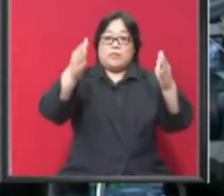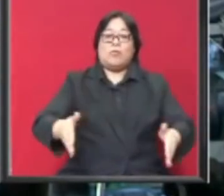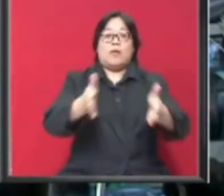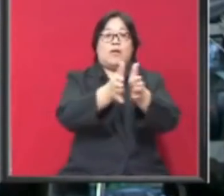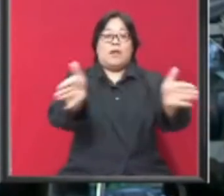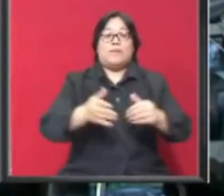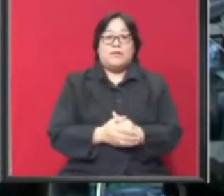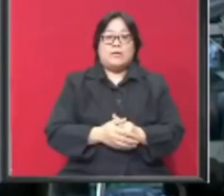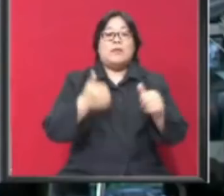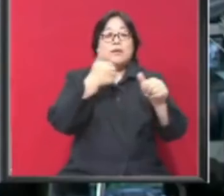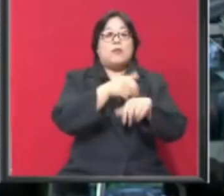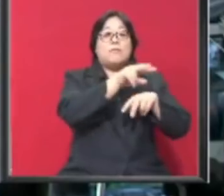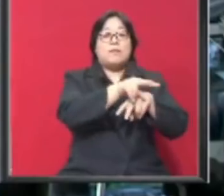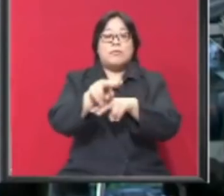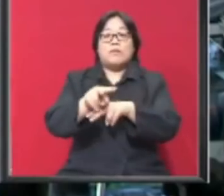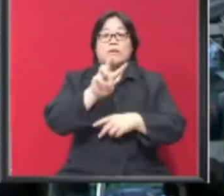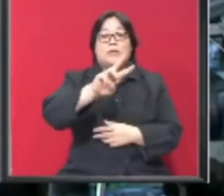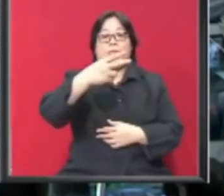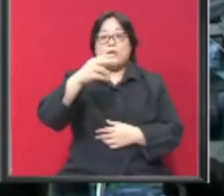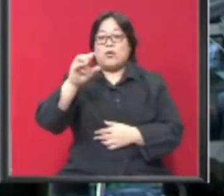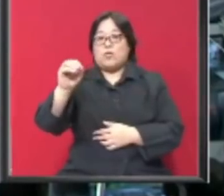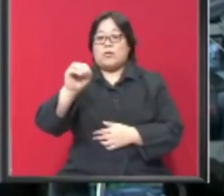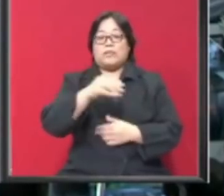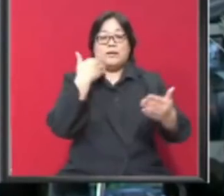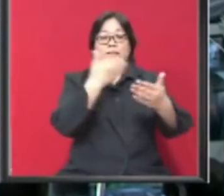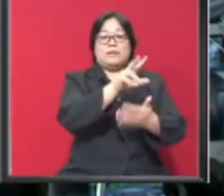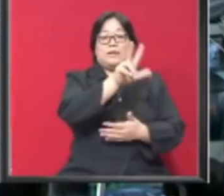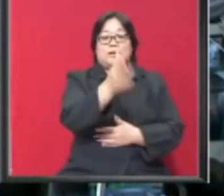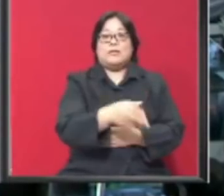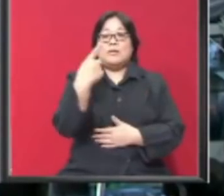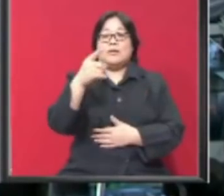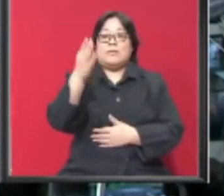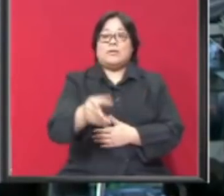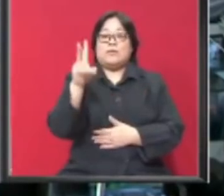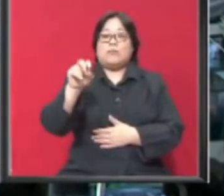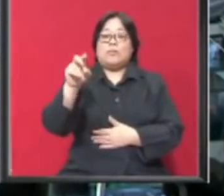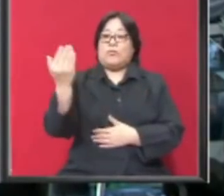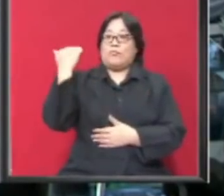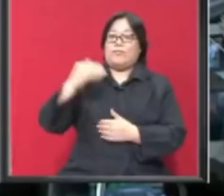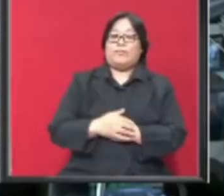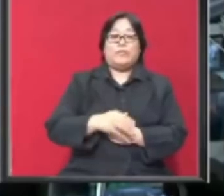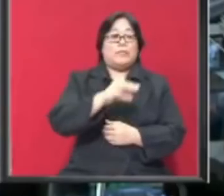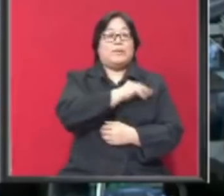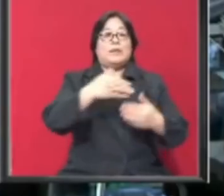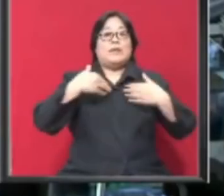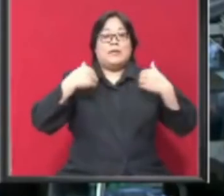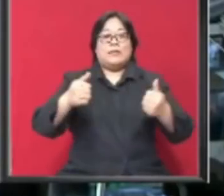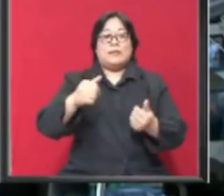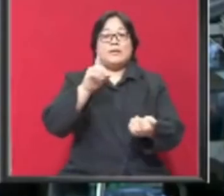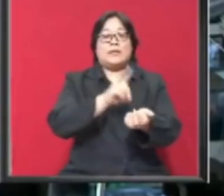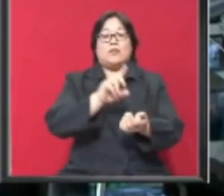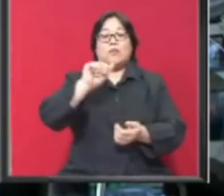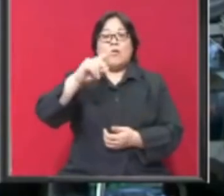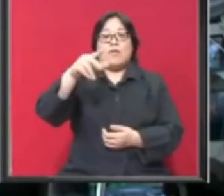kerajaan yang di tubuh bukanlah untuk orang Pati karet Patih kerajaan saja kerajaan kerap berkata